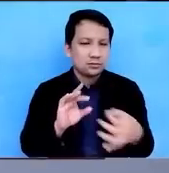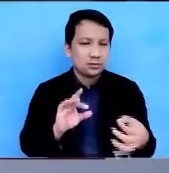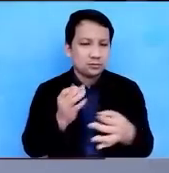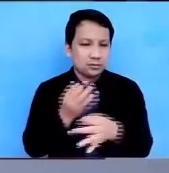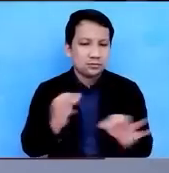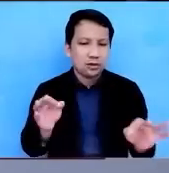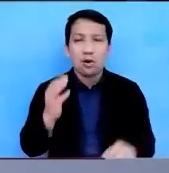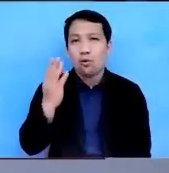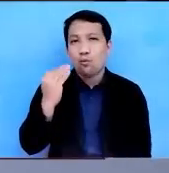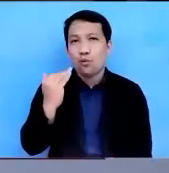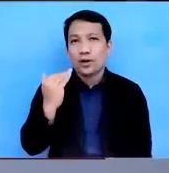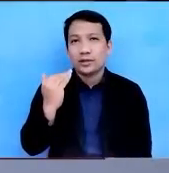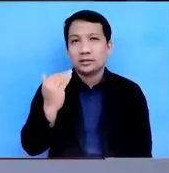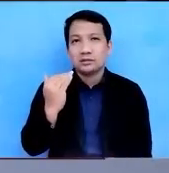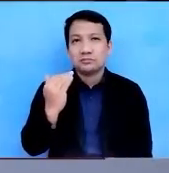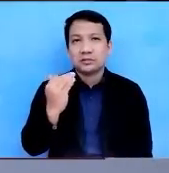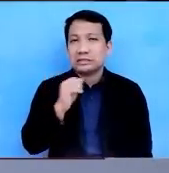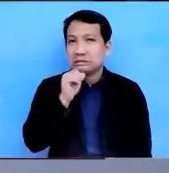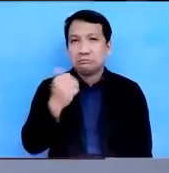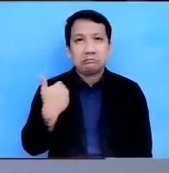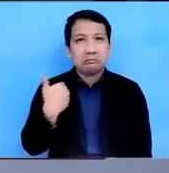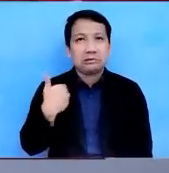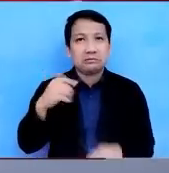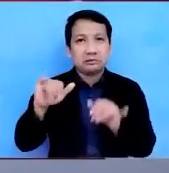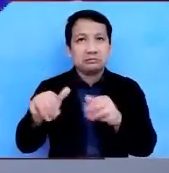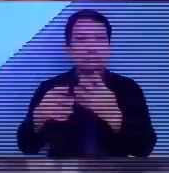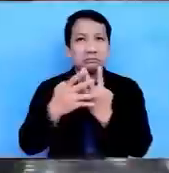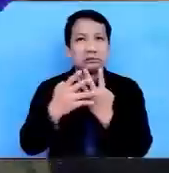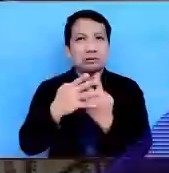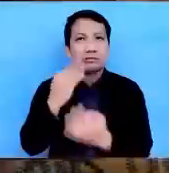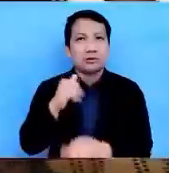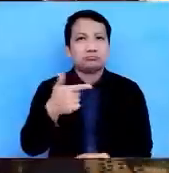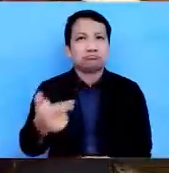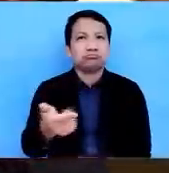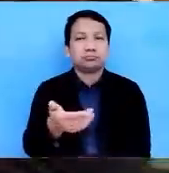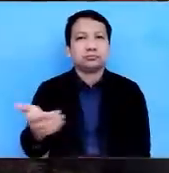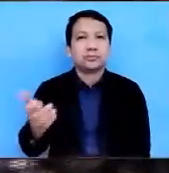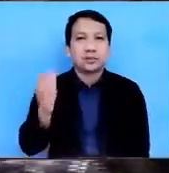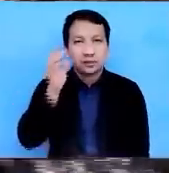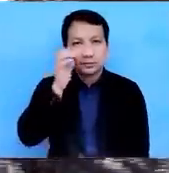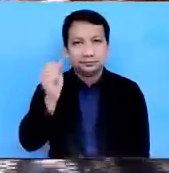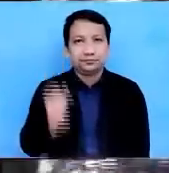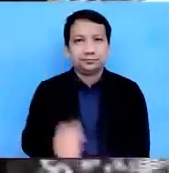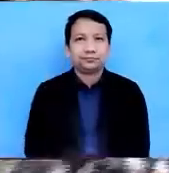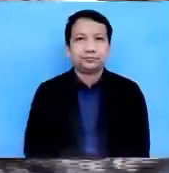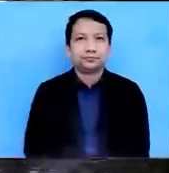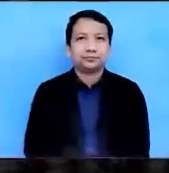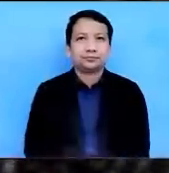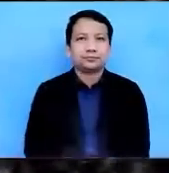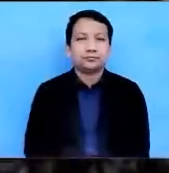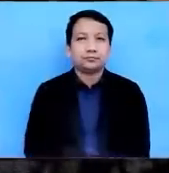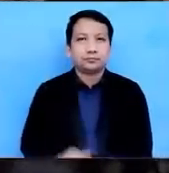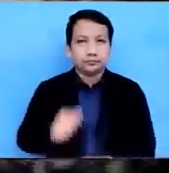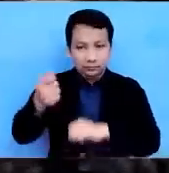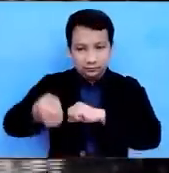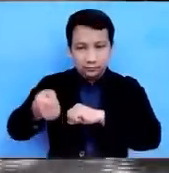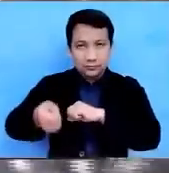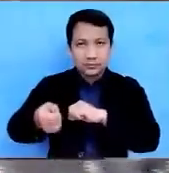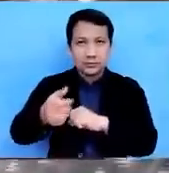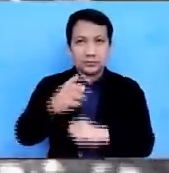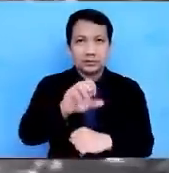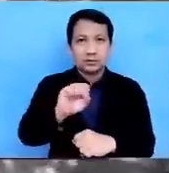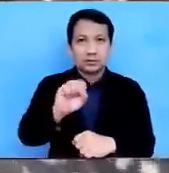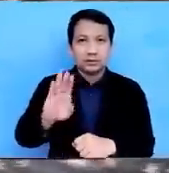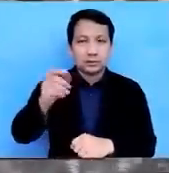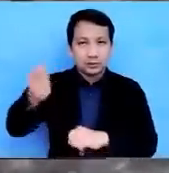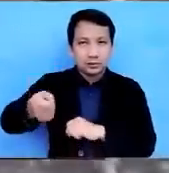Kung bakit, alamin sa Frontline Report ni Camille Samonte. Not guilty ang hatol ng Sandigan Bayan 1st Division